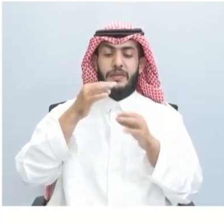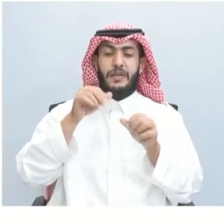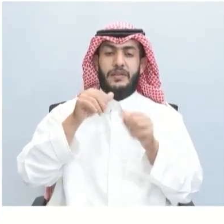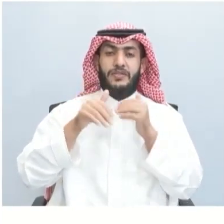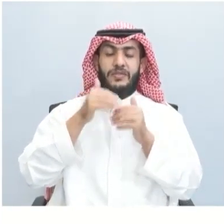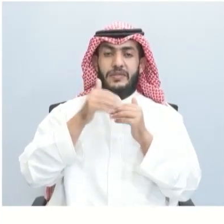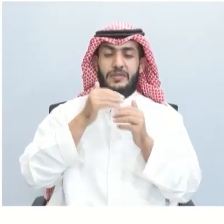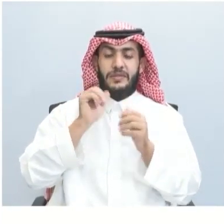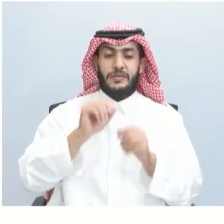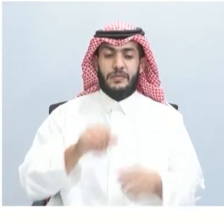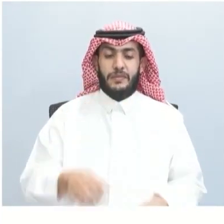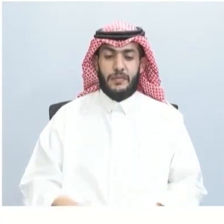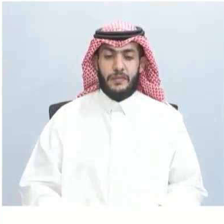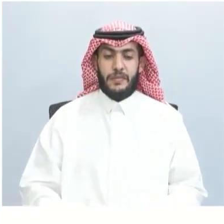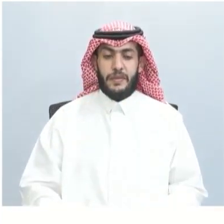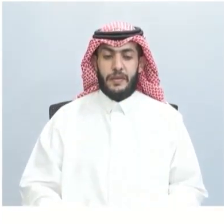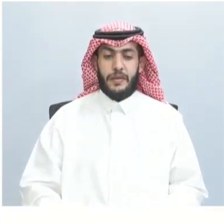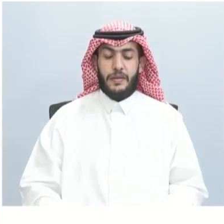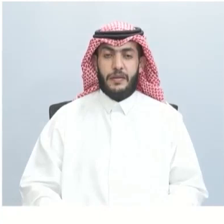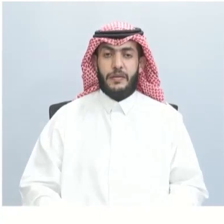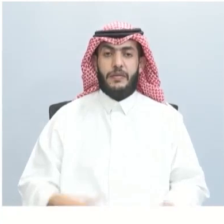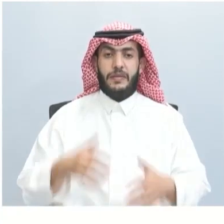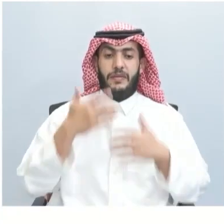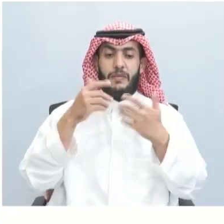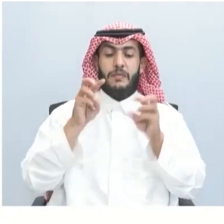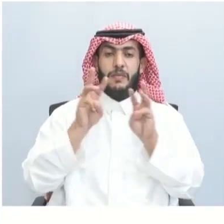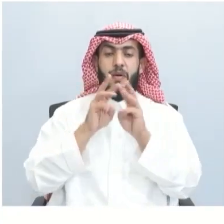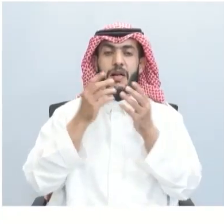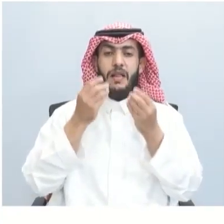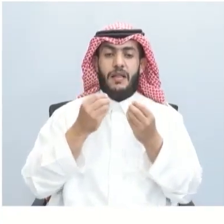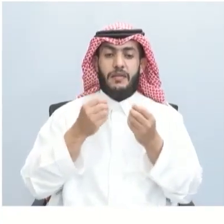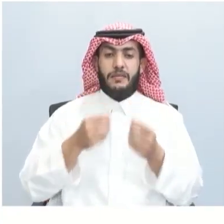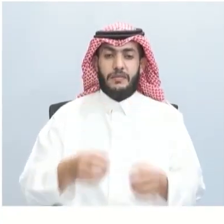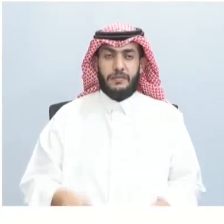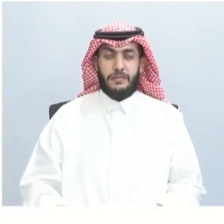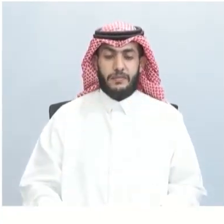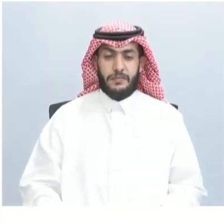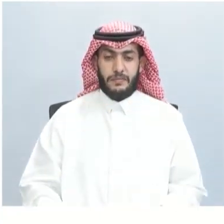الجديده فقط تفاعلات الموقع قليله